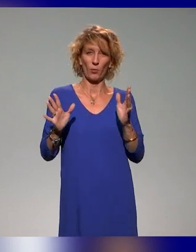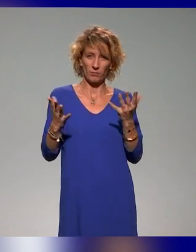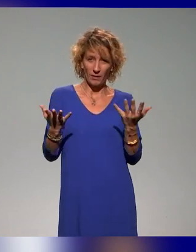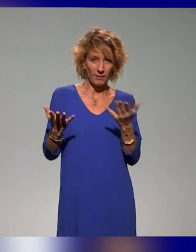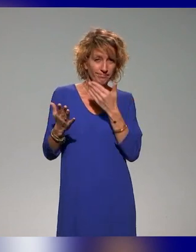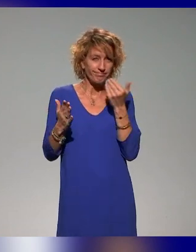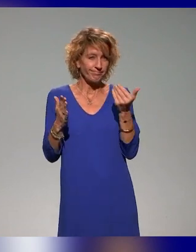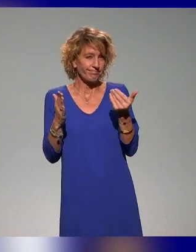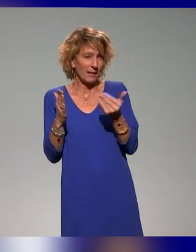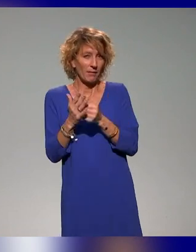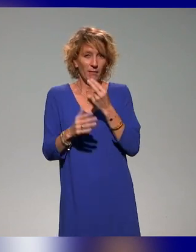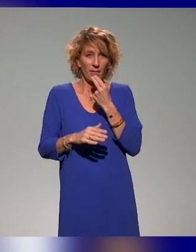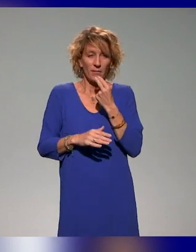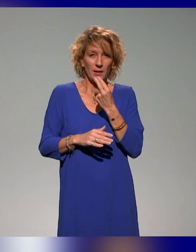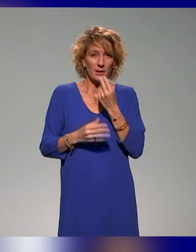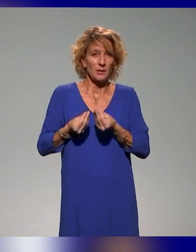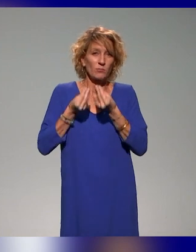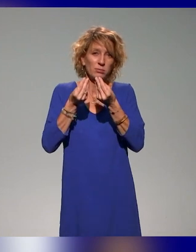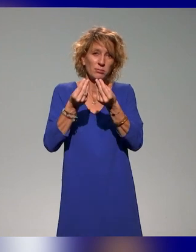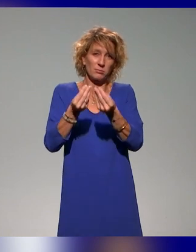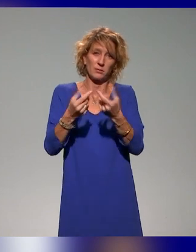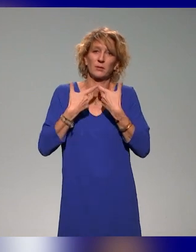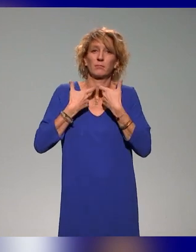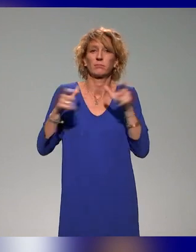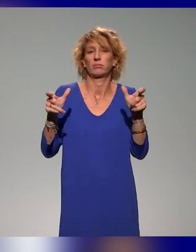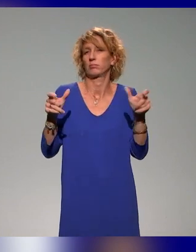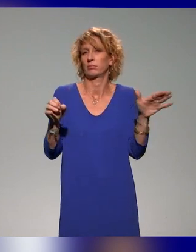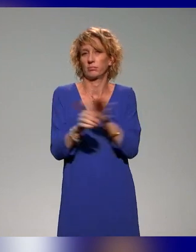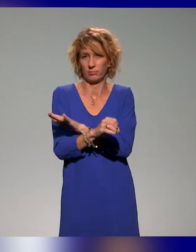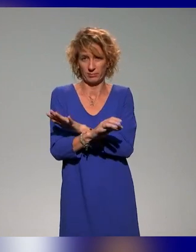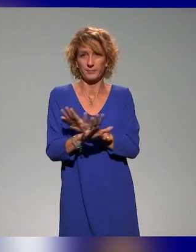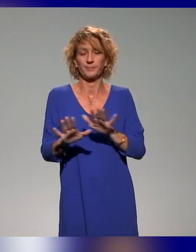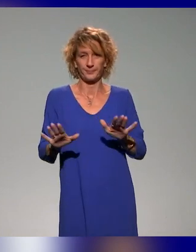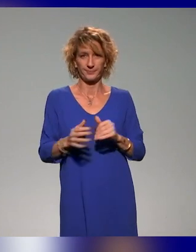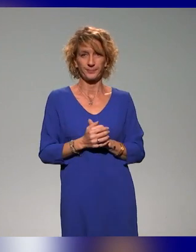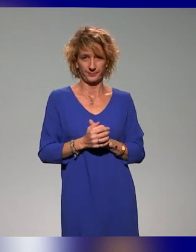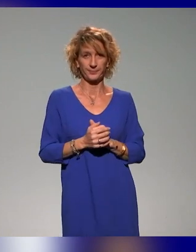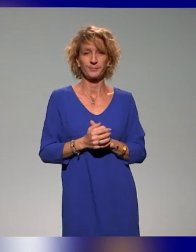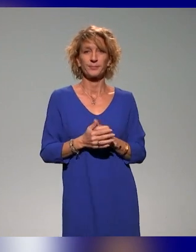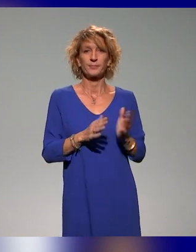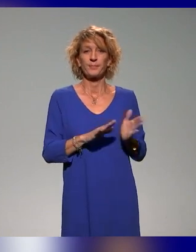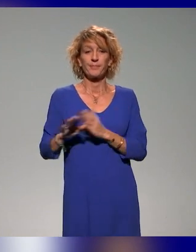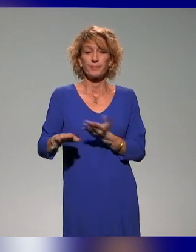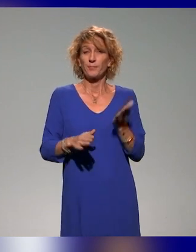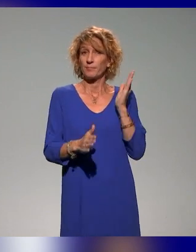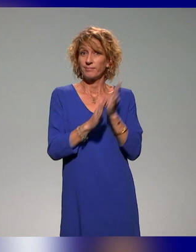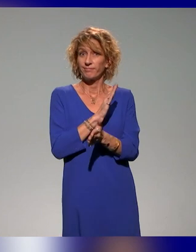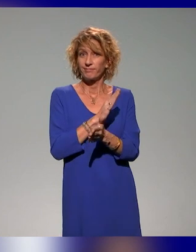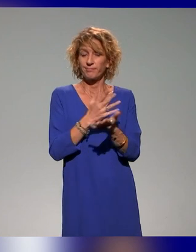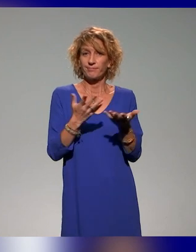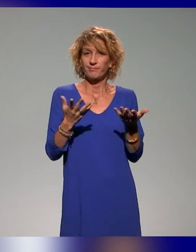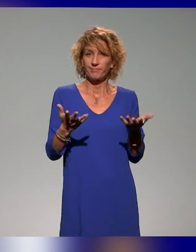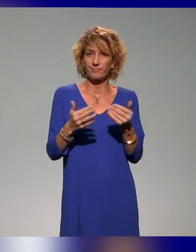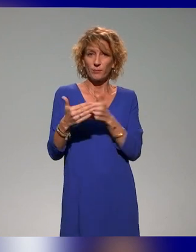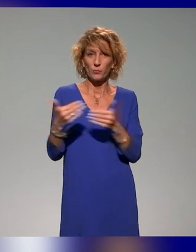ils aient le temps de faire le meilleur travail possible pour rendre cette séquence accessible au maximum de personnes. Voilà, on attaque directement sur